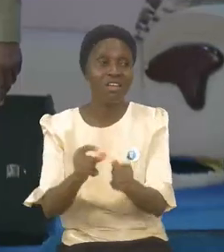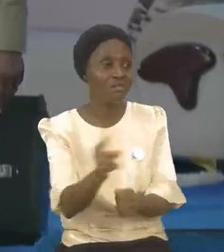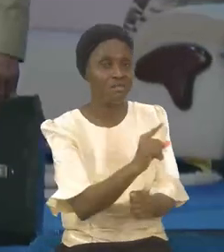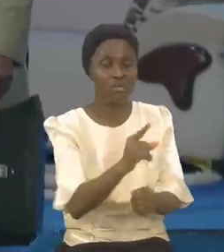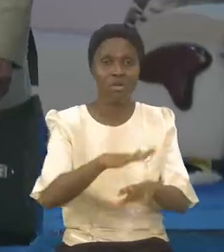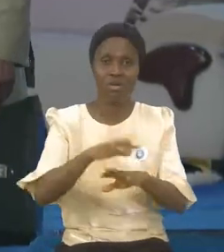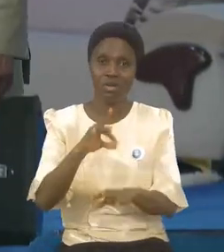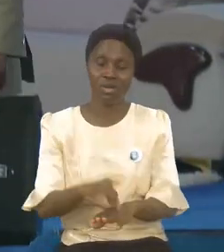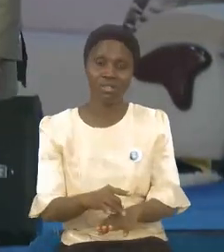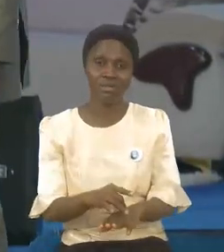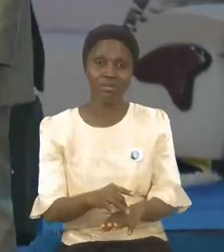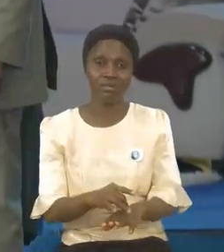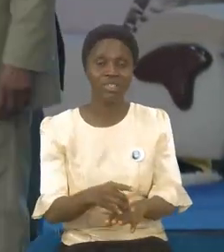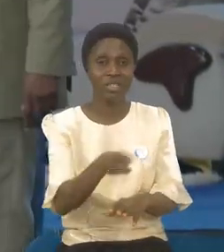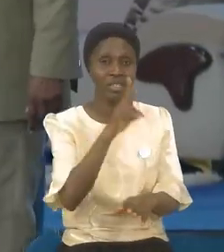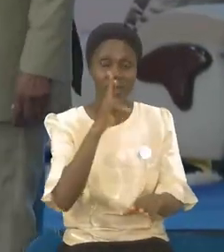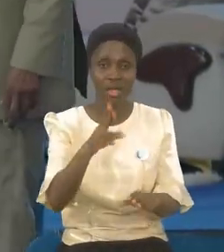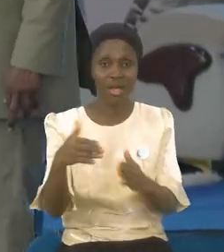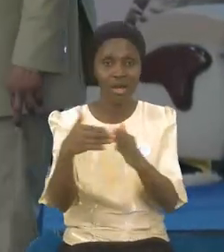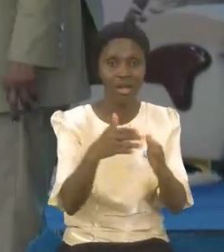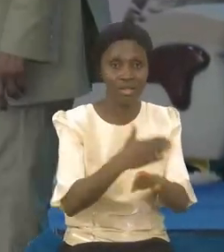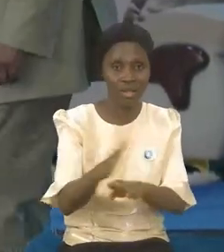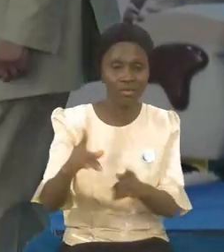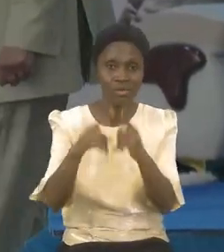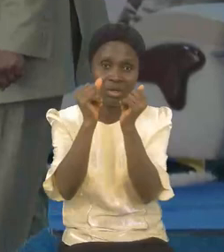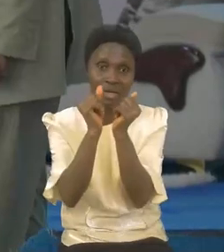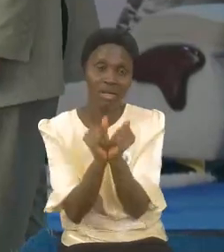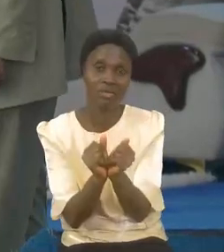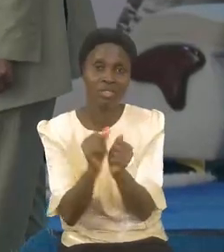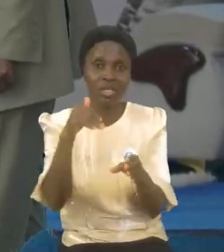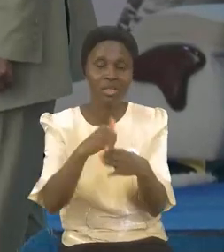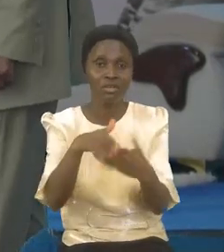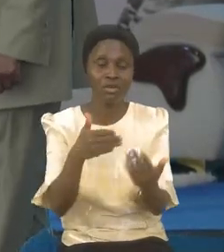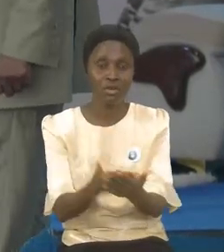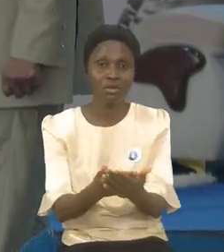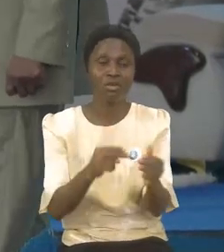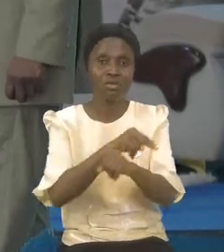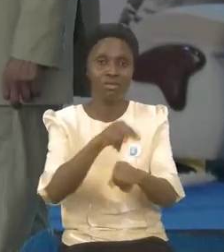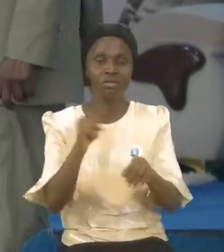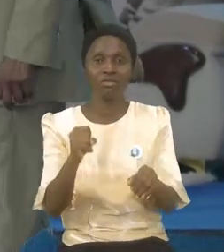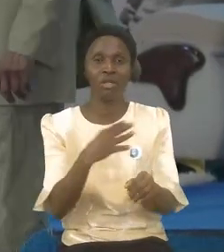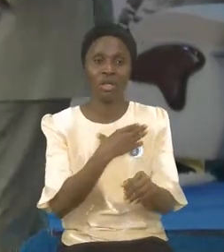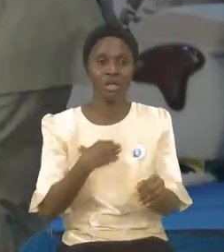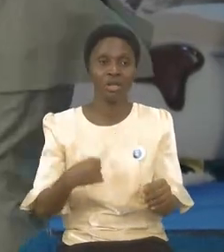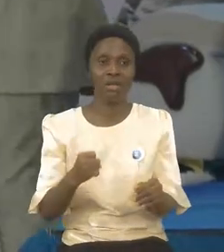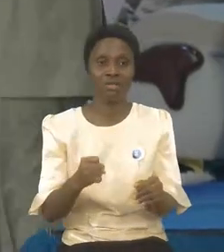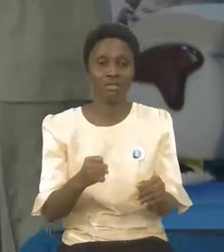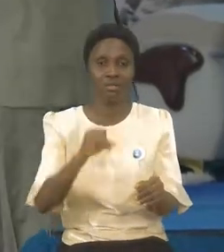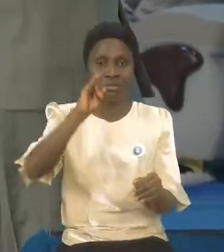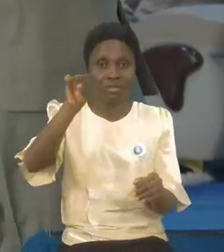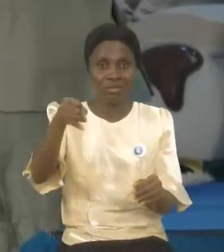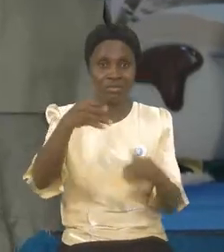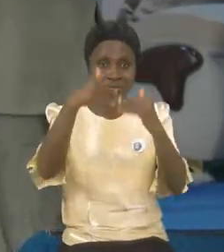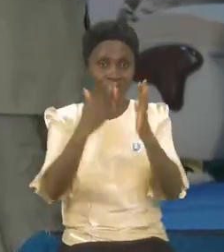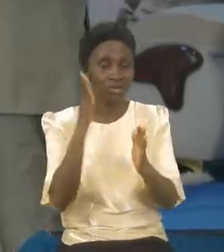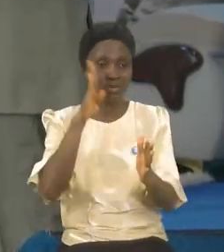et vous allez voir pourquoi, et ils seront emmenés captifs parmi toutes les nations, et Jérusalem sera foulée aux pieds par